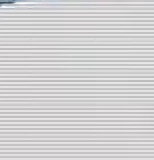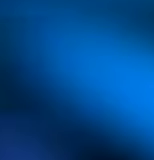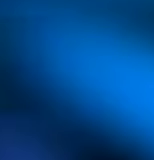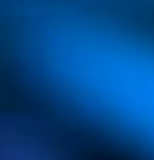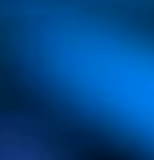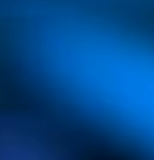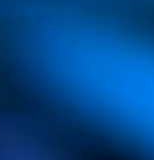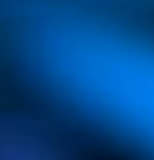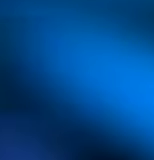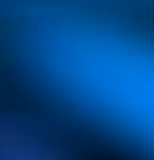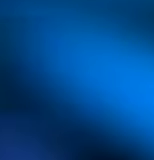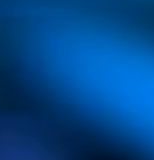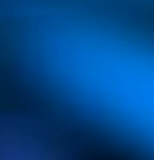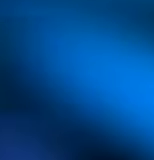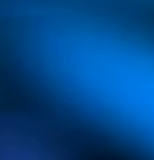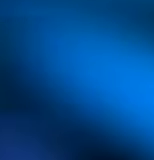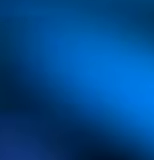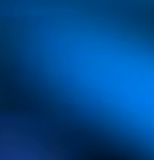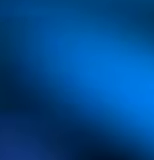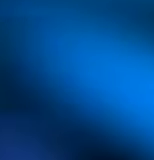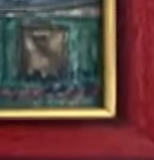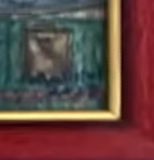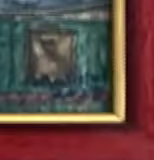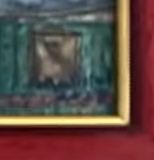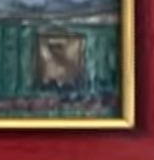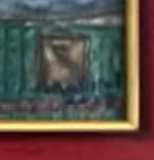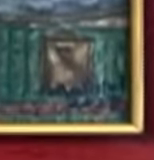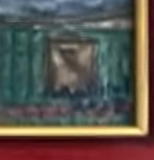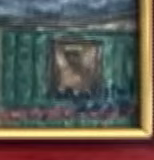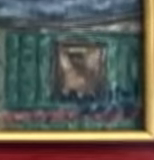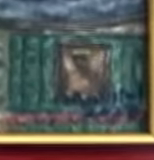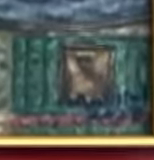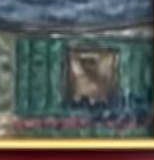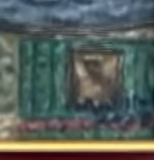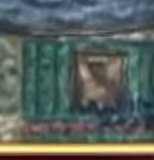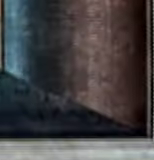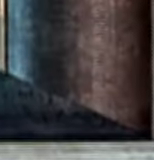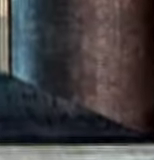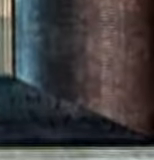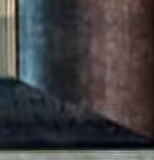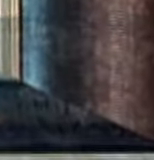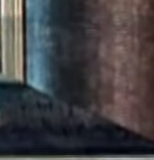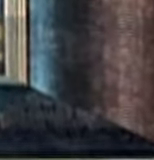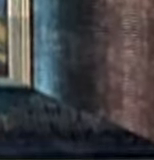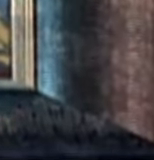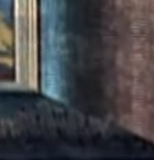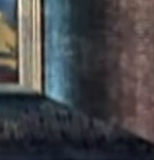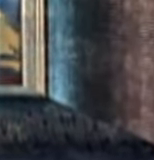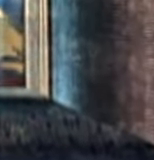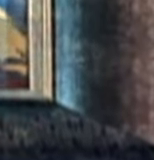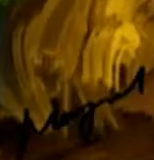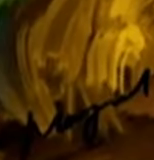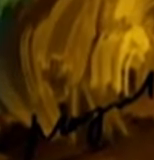extra loving sa kanilang fur babies. Gawa na sila ng mga nagagandahang pet portrait. Ibibida yan